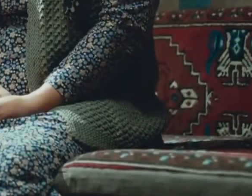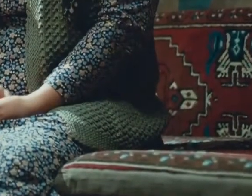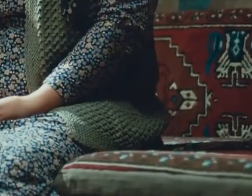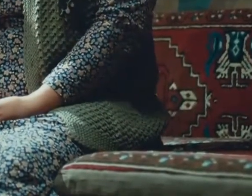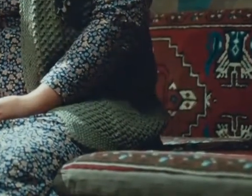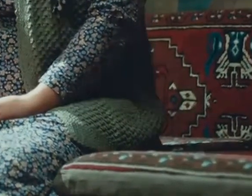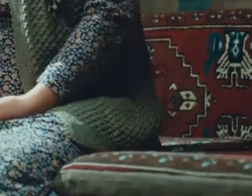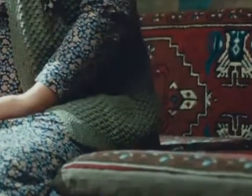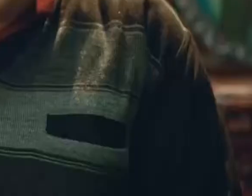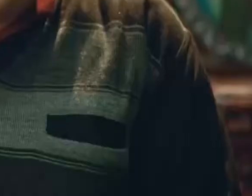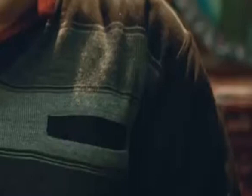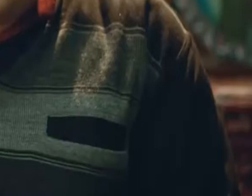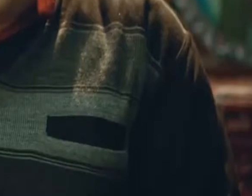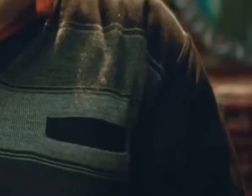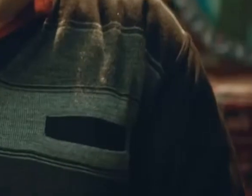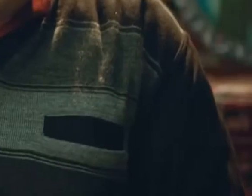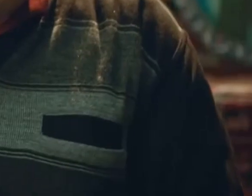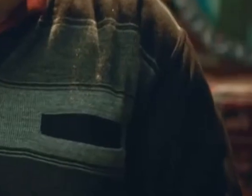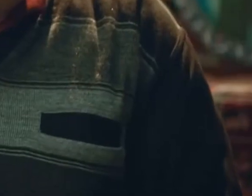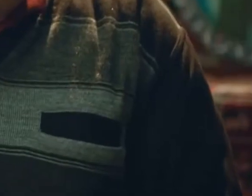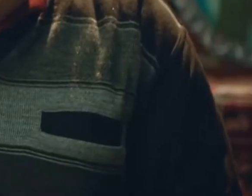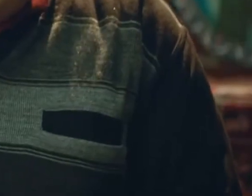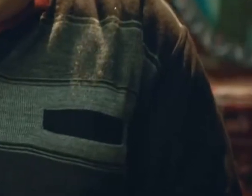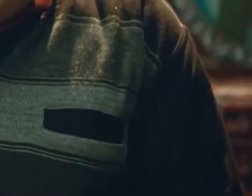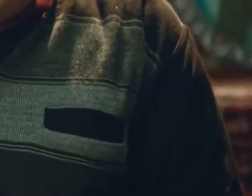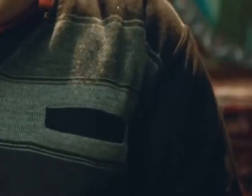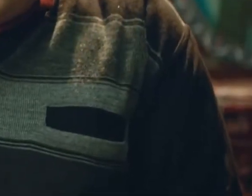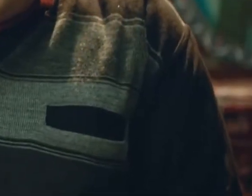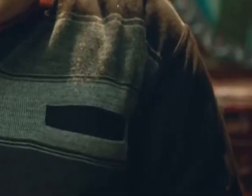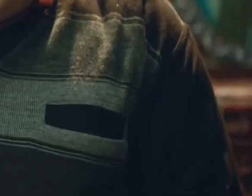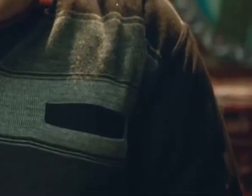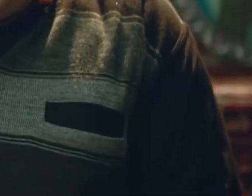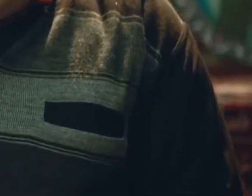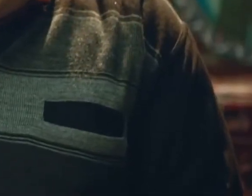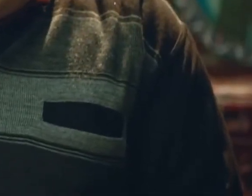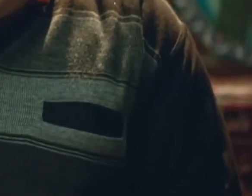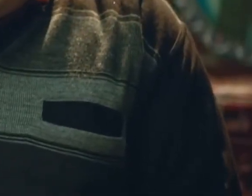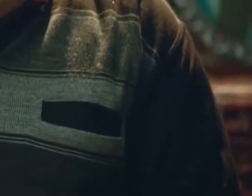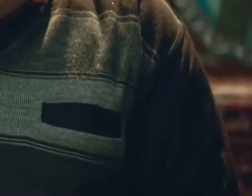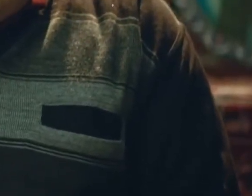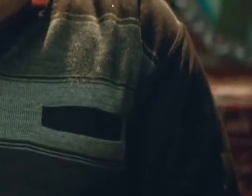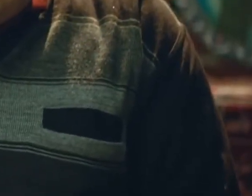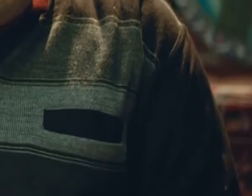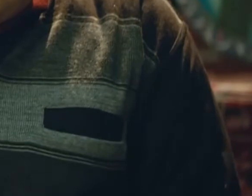kız Sehpa da ders yapıyor, başını kaldırıp gülümsedi. Hakkı buruk güldü onlara.